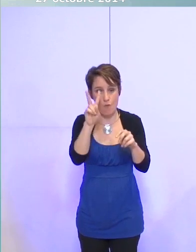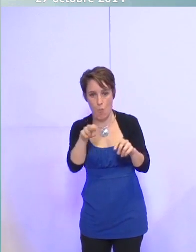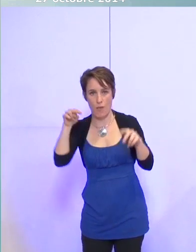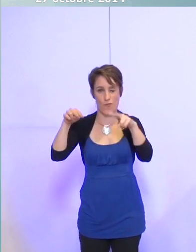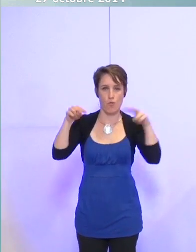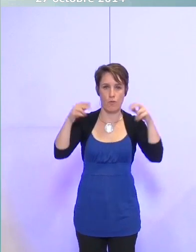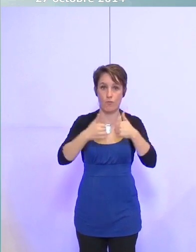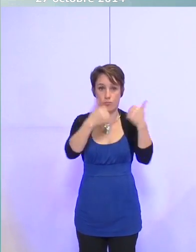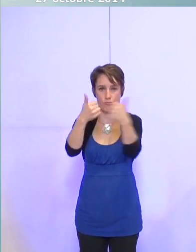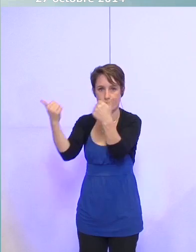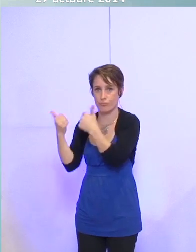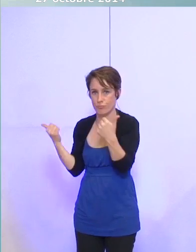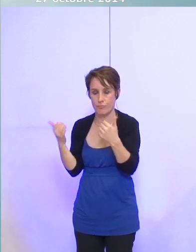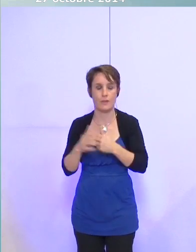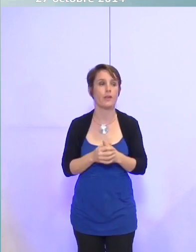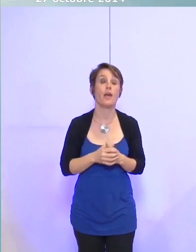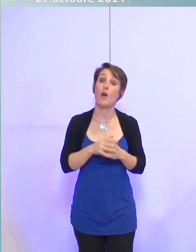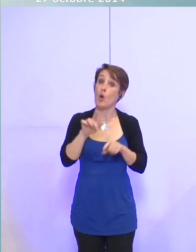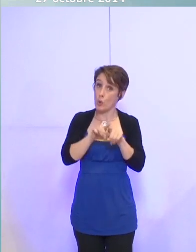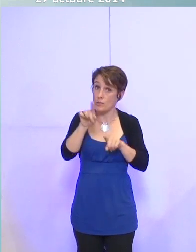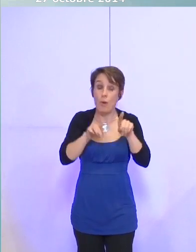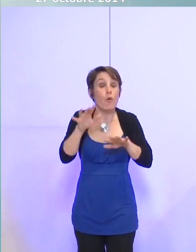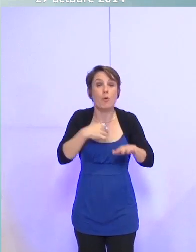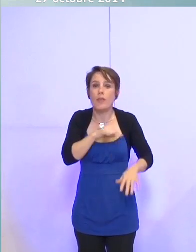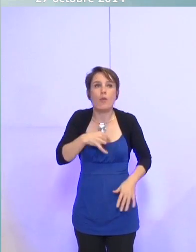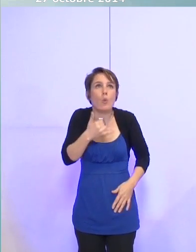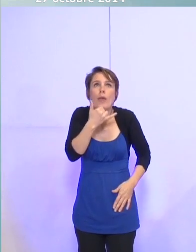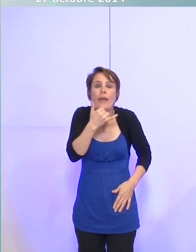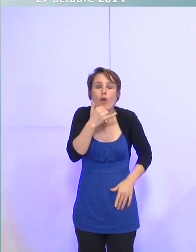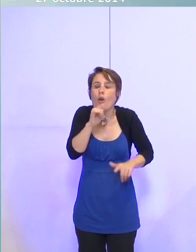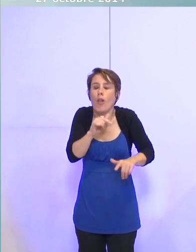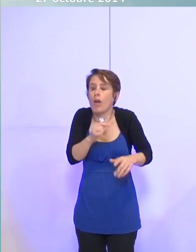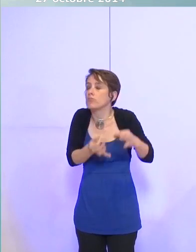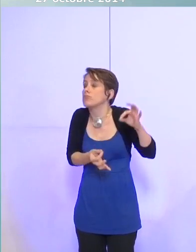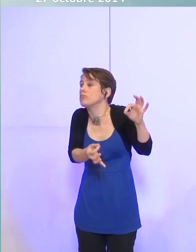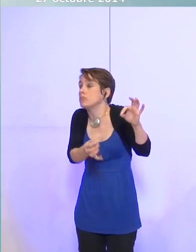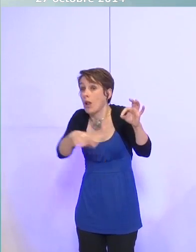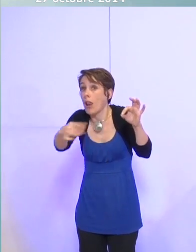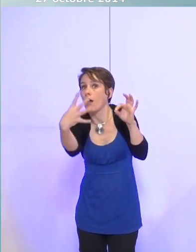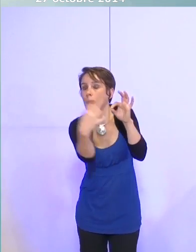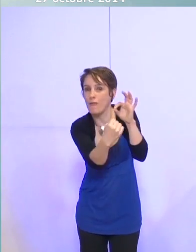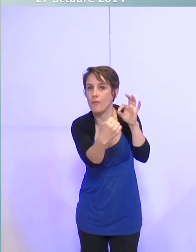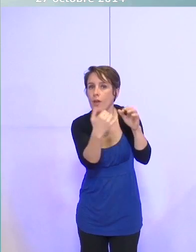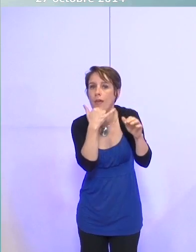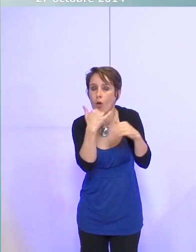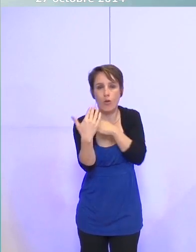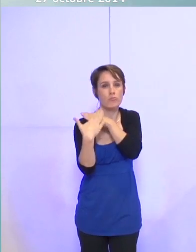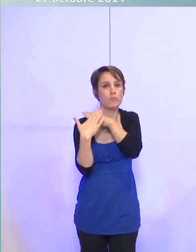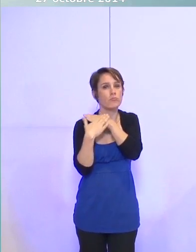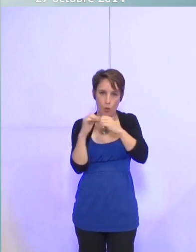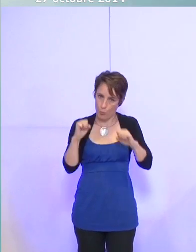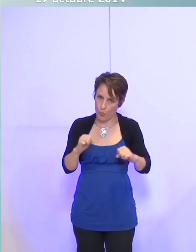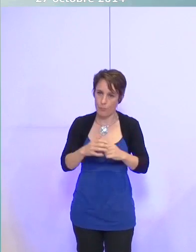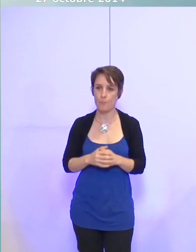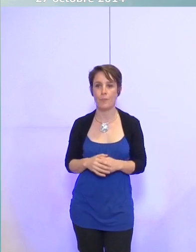cela permet même de corriger les erreurs qu'elles peuvent contenir et que seule l'intelligence collective connaît. Notons aussi que la libération des données ne